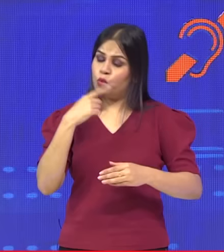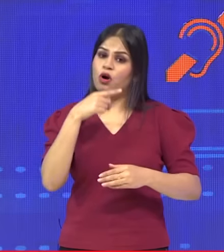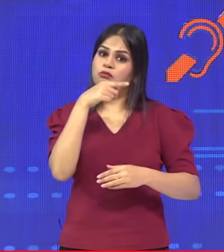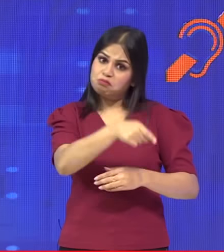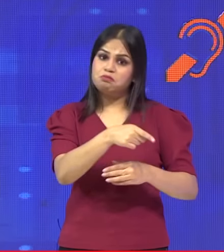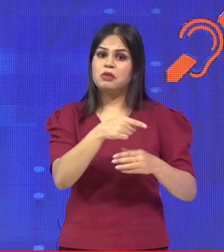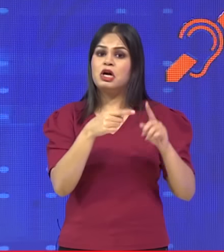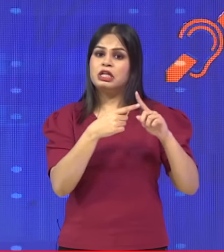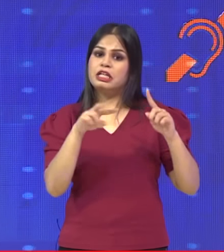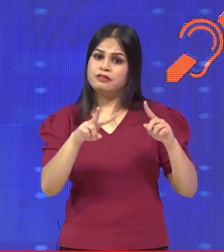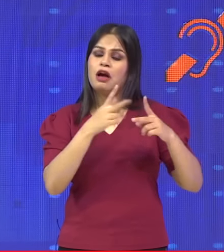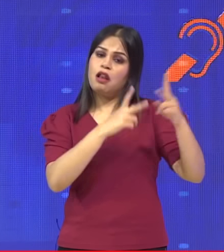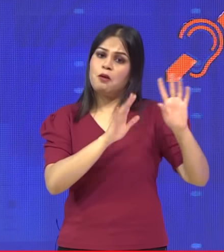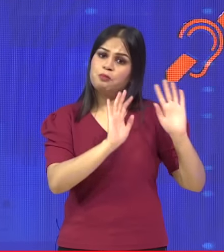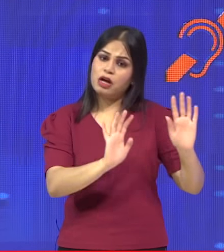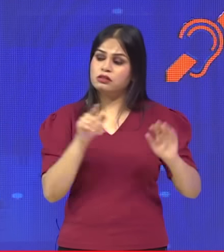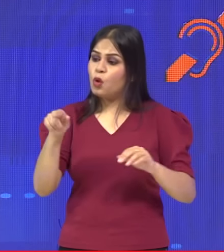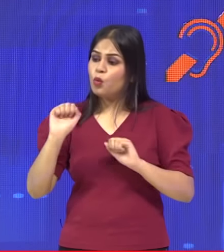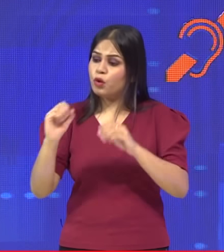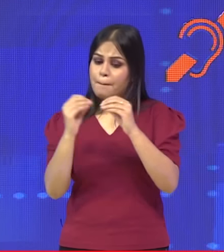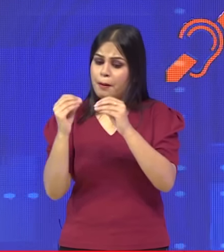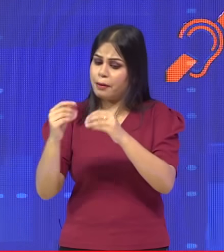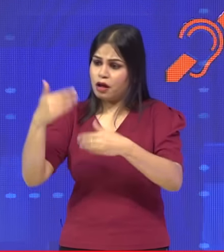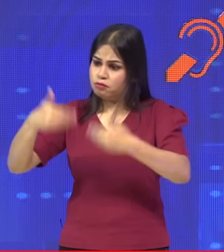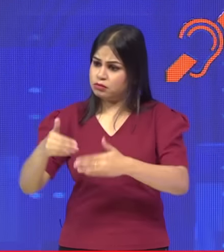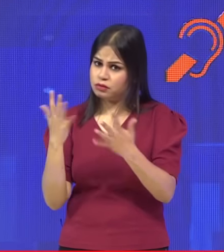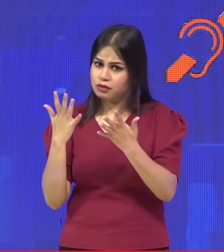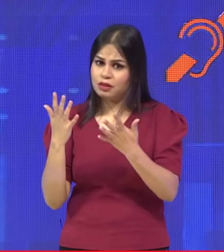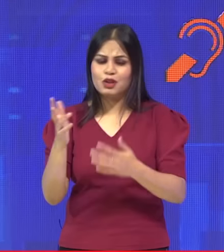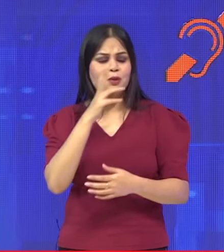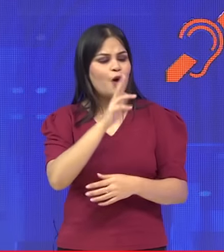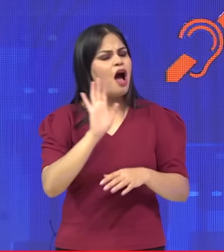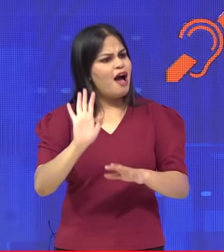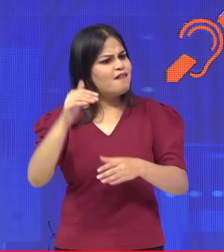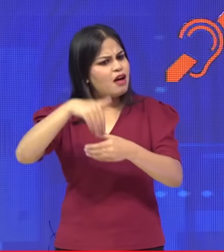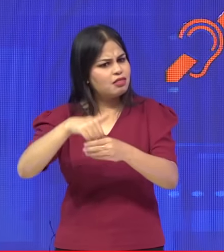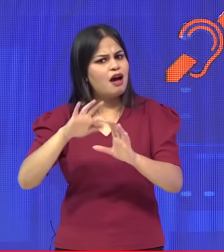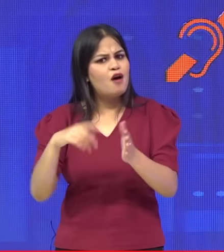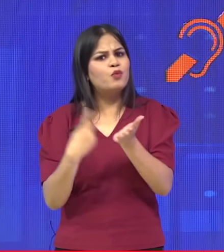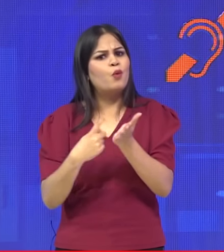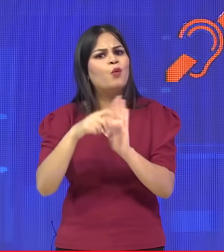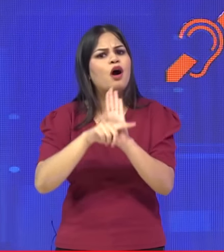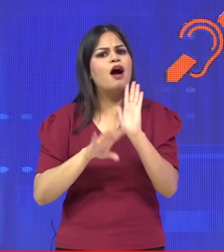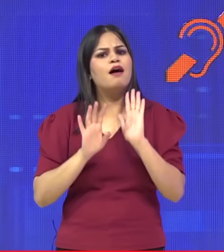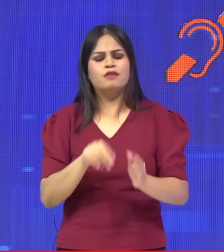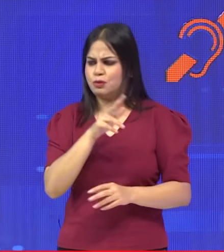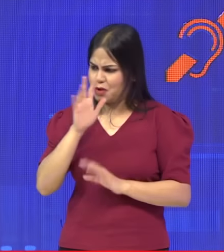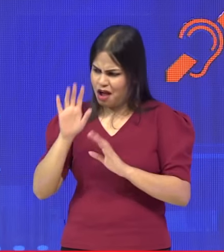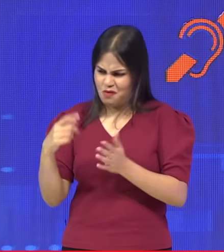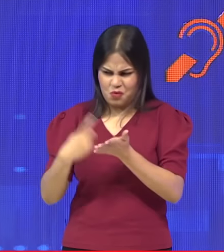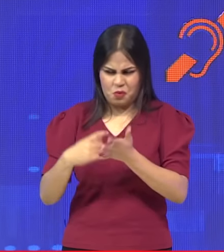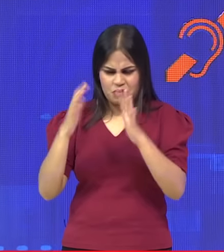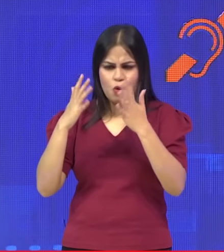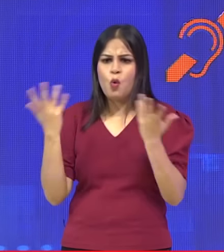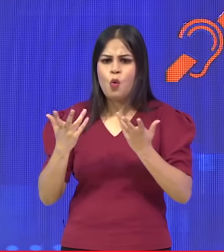सिर्फ बिग बस के लिए बहुत रिस्ट्रिक्शन है सर अगर हां आपको बिग बस दिखा दें ऐसी रिस्ट्रिक्शन है आप कहते हैं आपने जुबेर खान को कहा कसम खुदा की